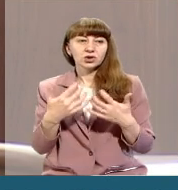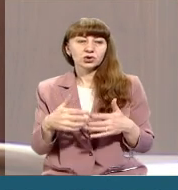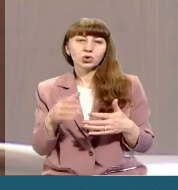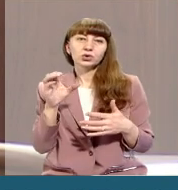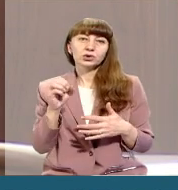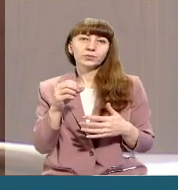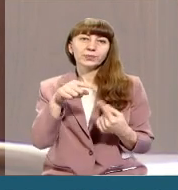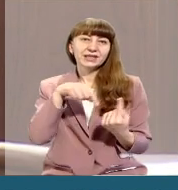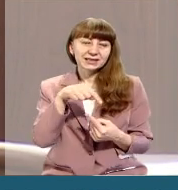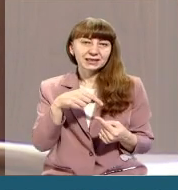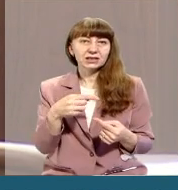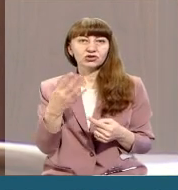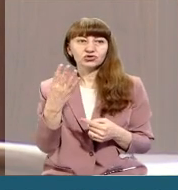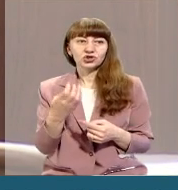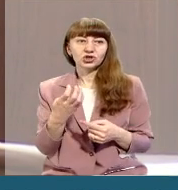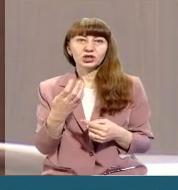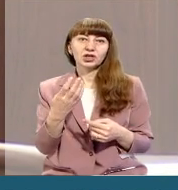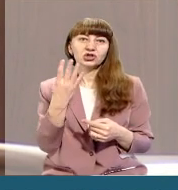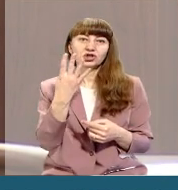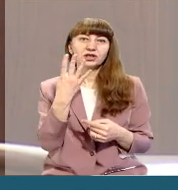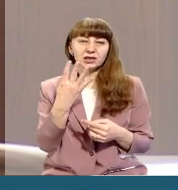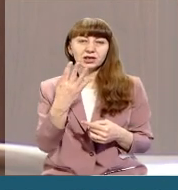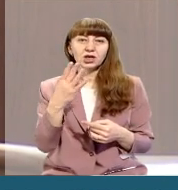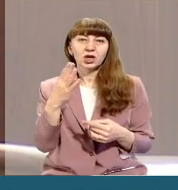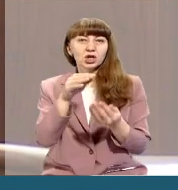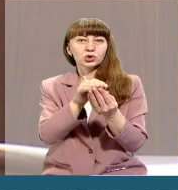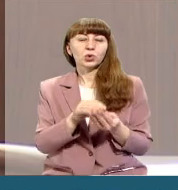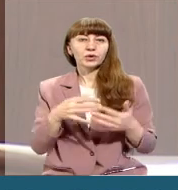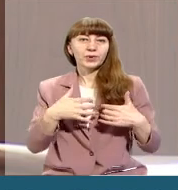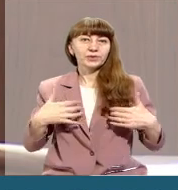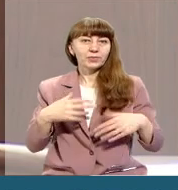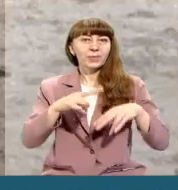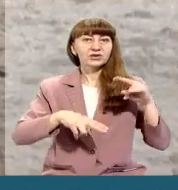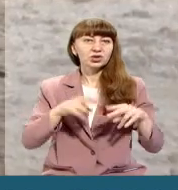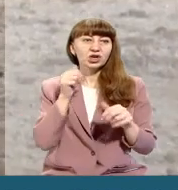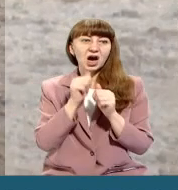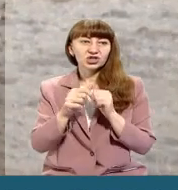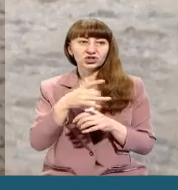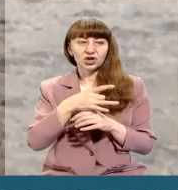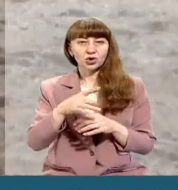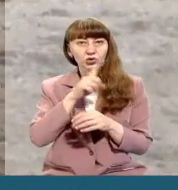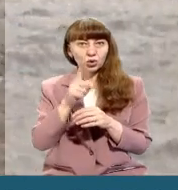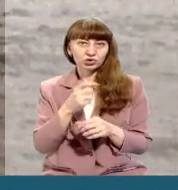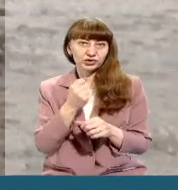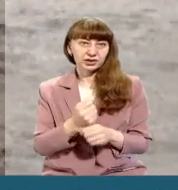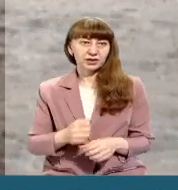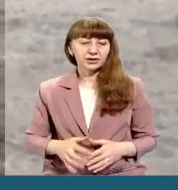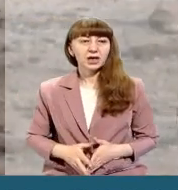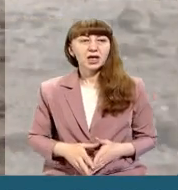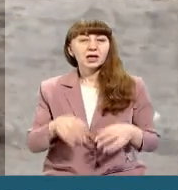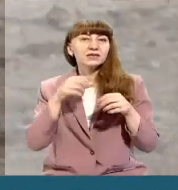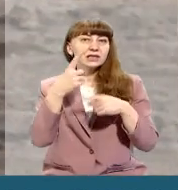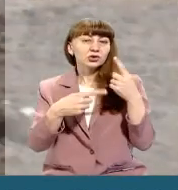спонсорских средств четыре скотомогильника построили каждый район должен был это сделать в следующем году специалисты